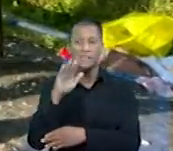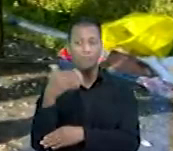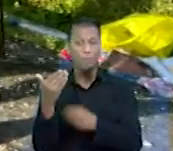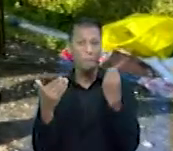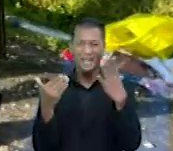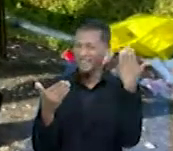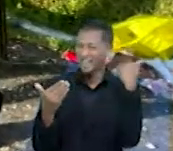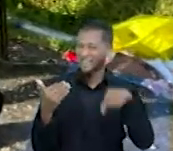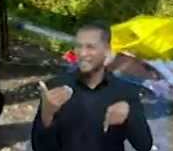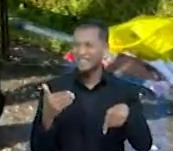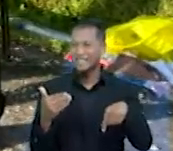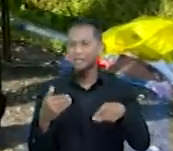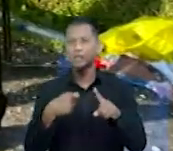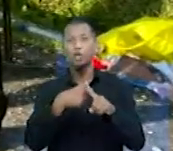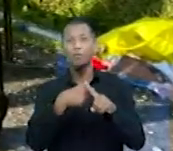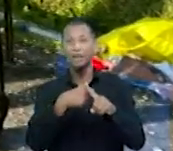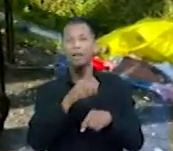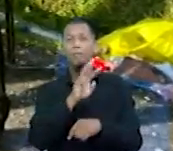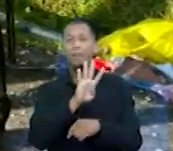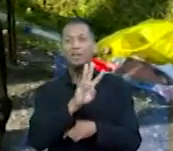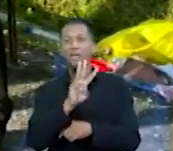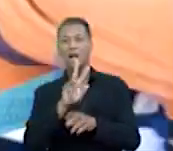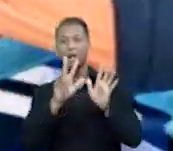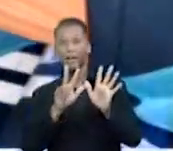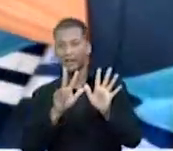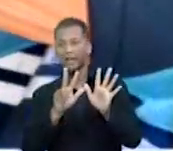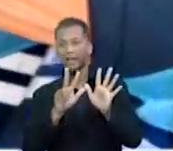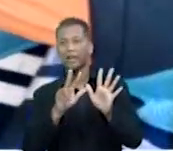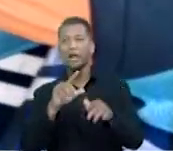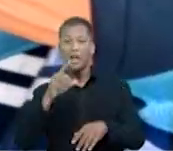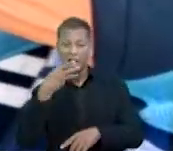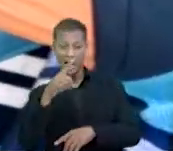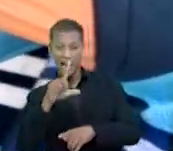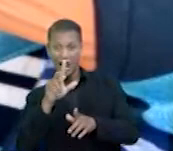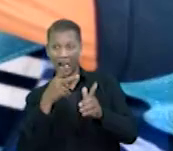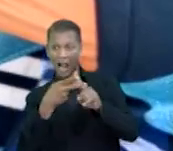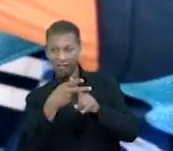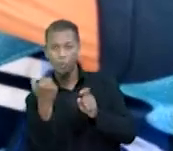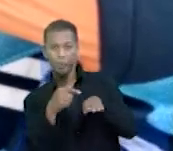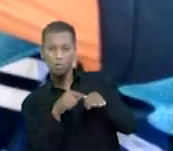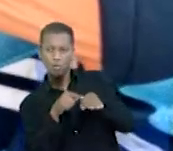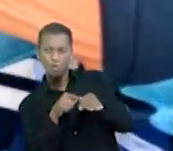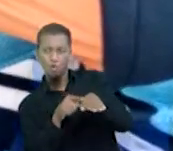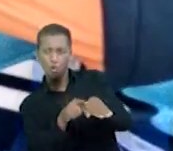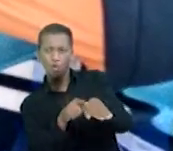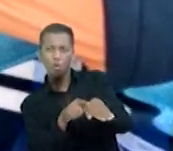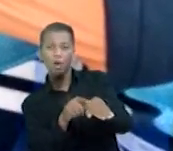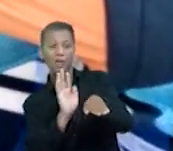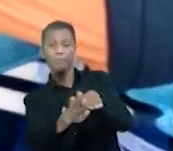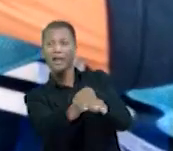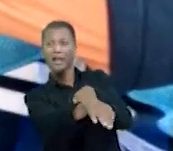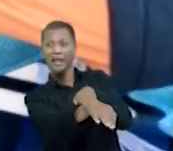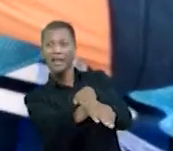di kilometer 438 Ungaran, mobil Elf hilang kendali hingga menabrak truk Fuso yang melaju di depannya.